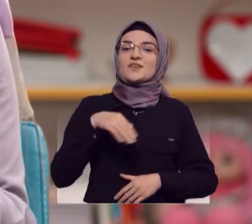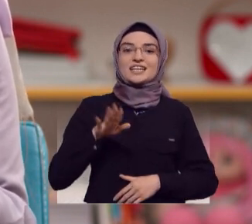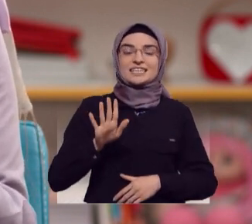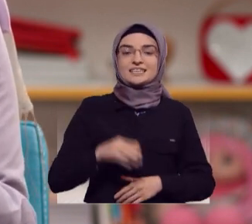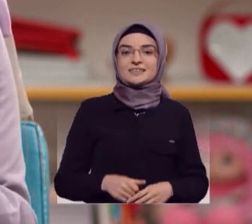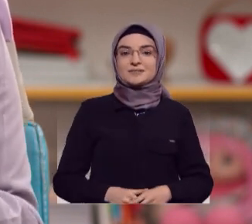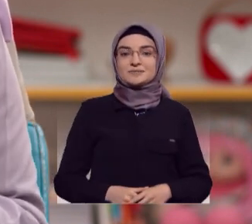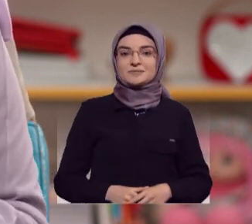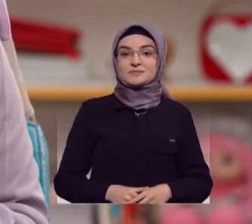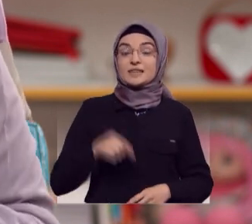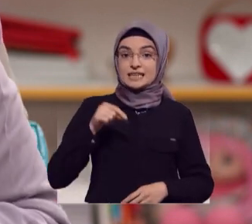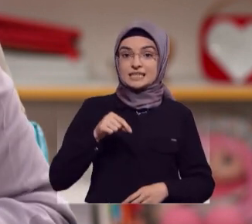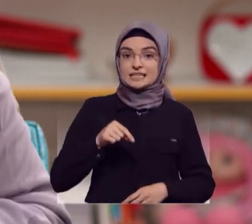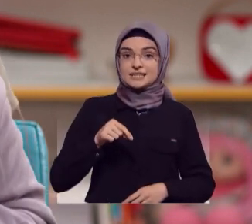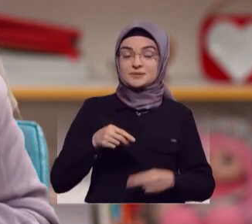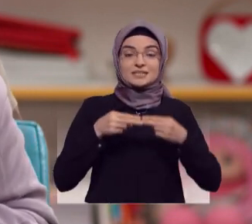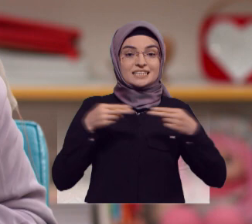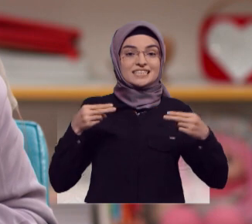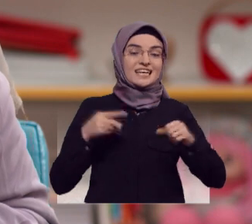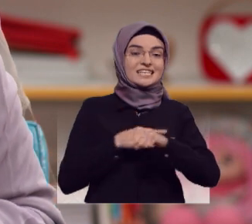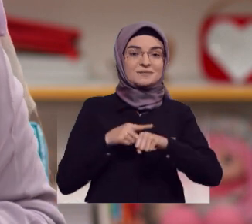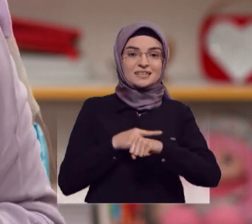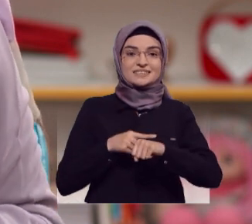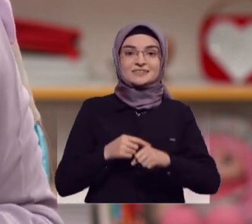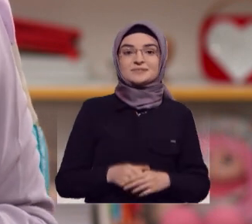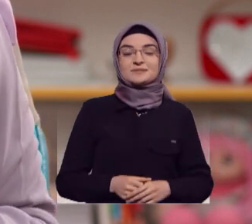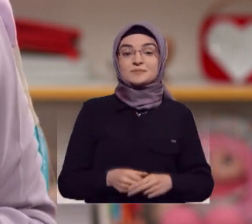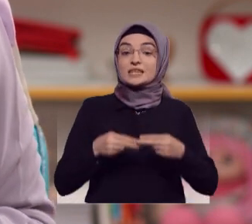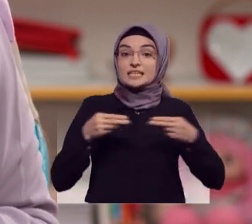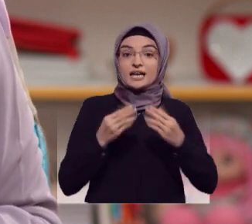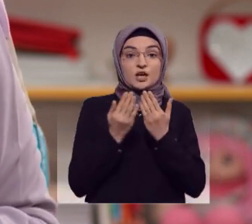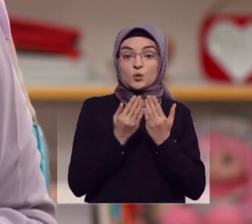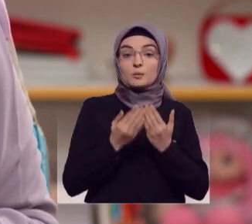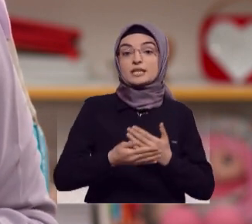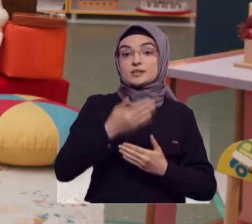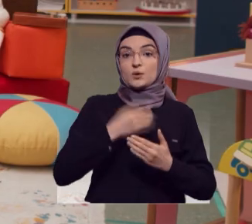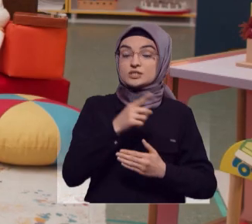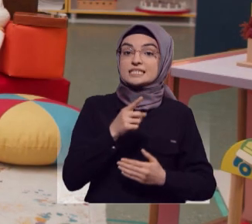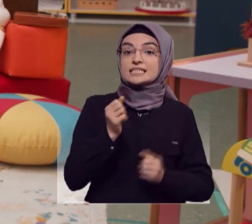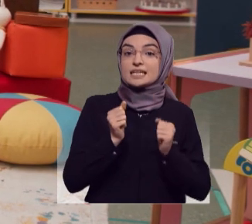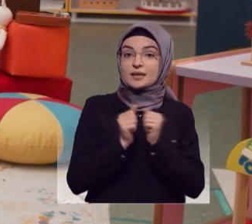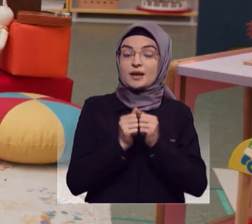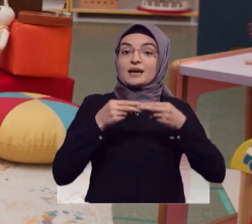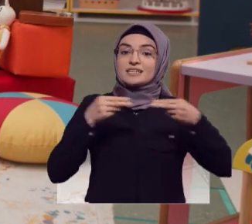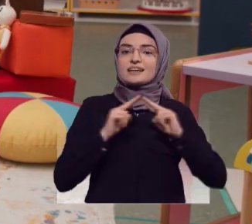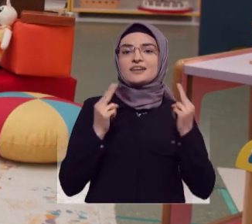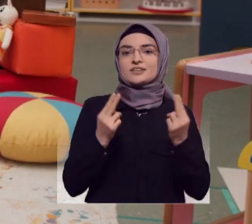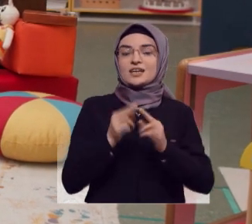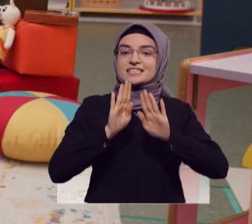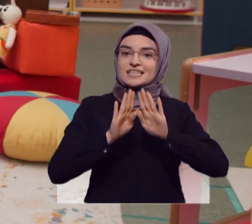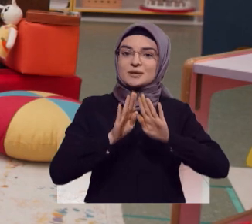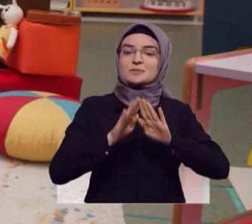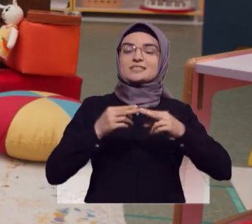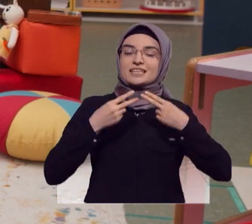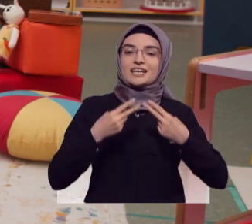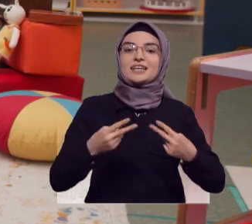değil. Şimdi hikaye zamanı. Hikayeyi okumadan önce sizinle birlikte hikaye diyarının kapısını